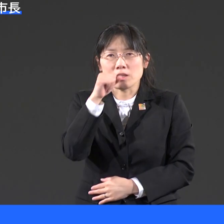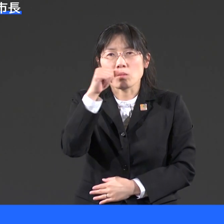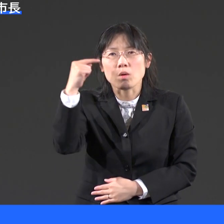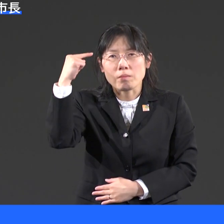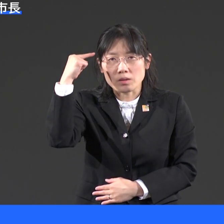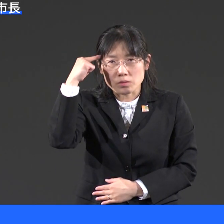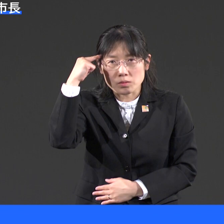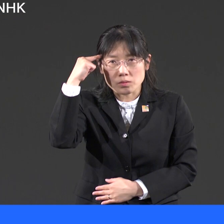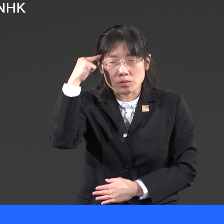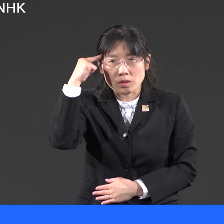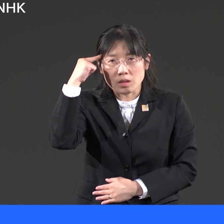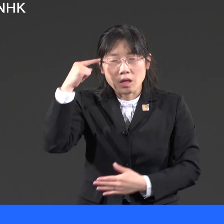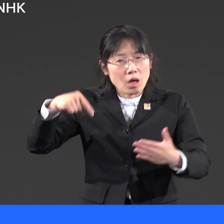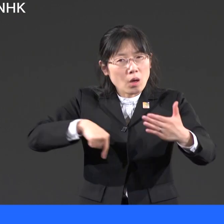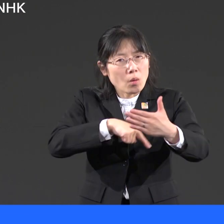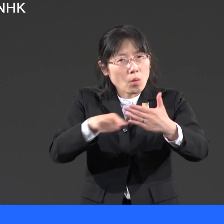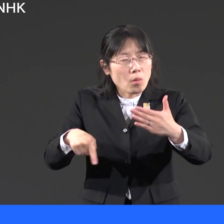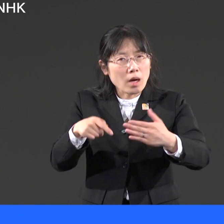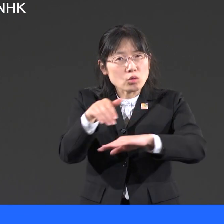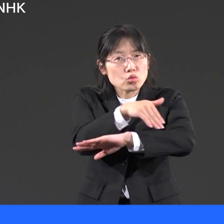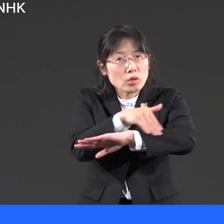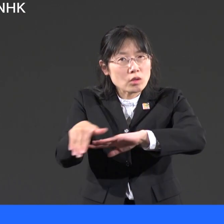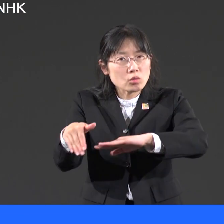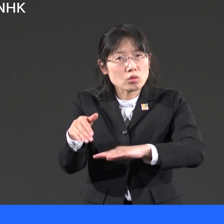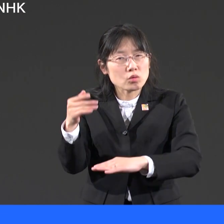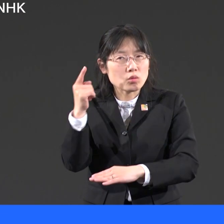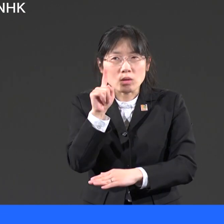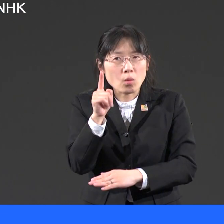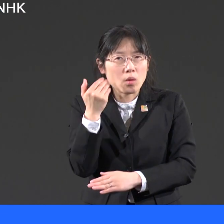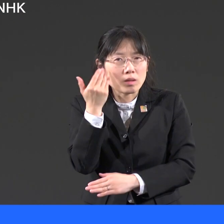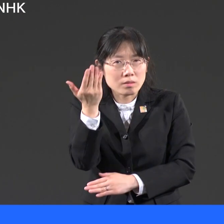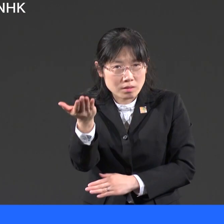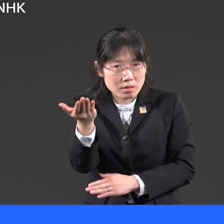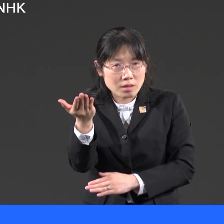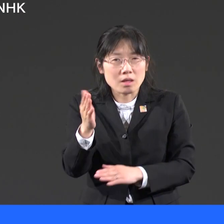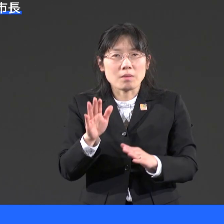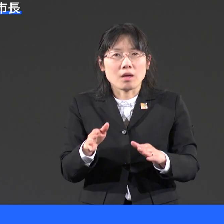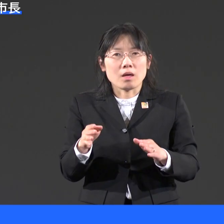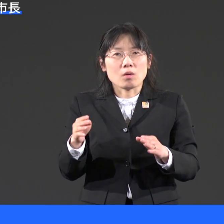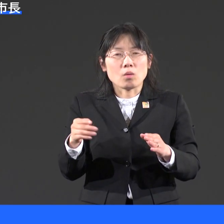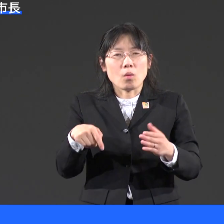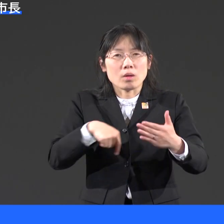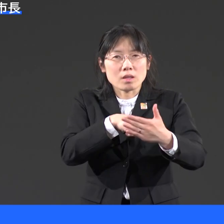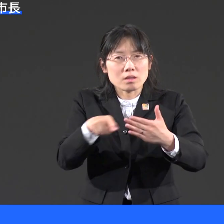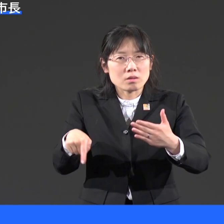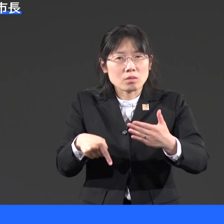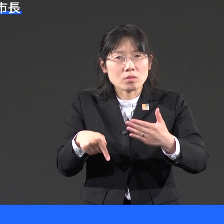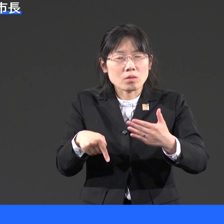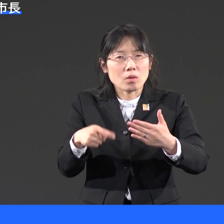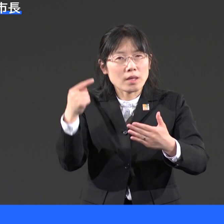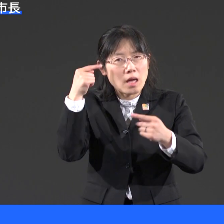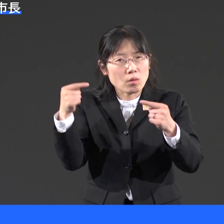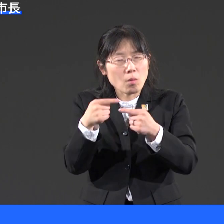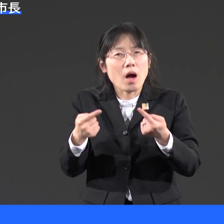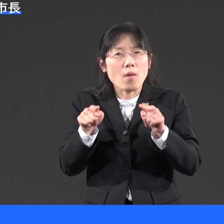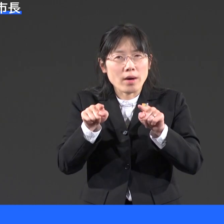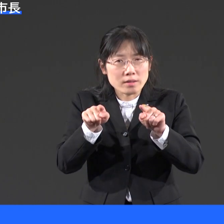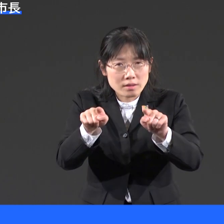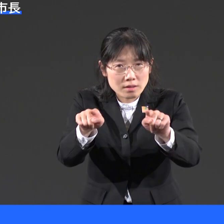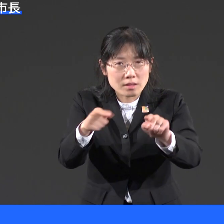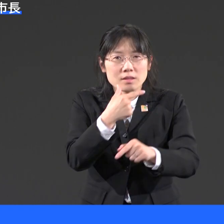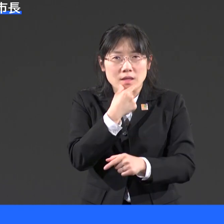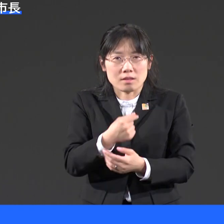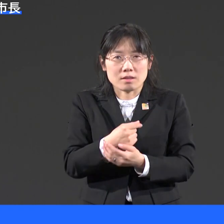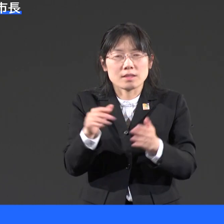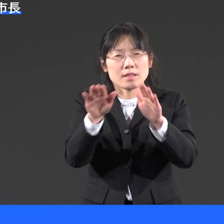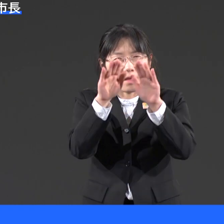のようなスケジュール感で考えていますか。 今この検討委員会も含む合わせて並行して行っていきたいというふうに思っています。ですから全体